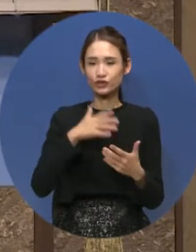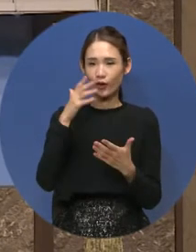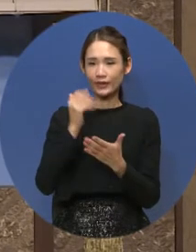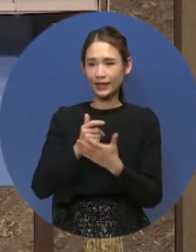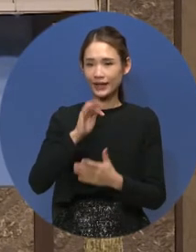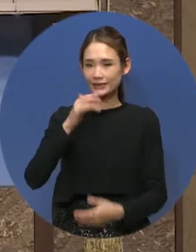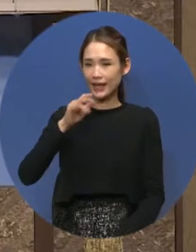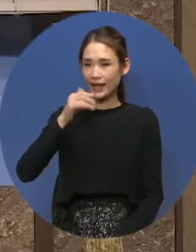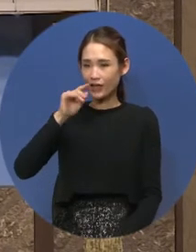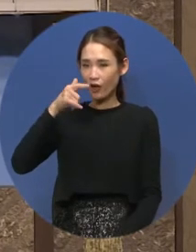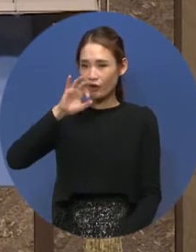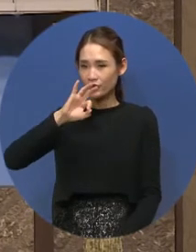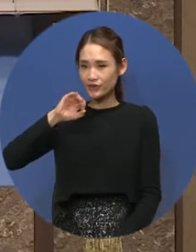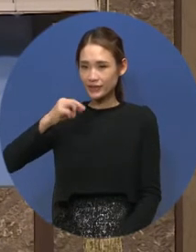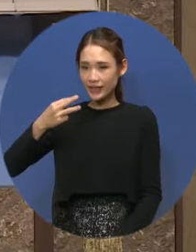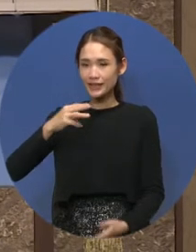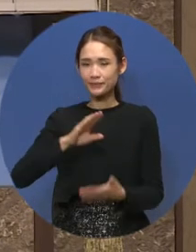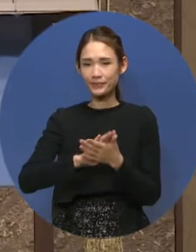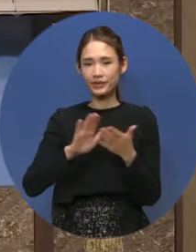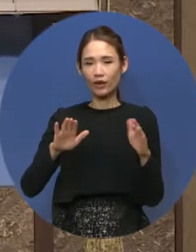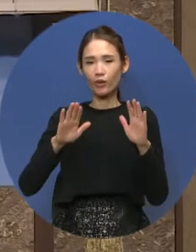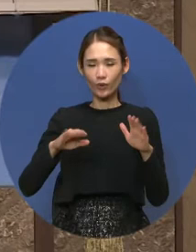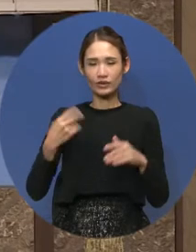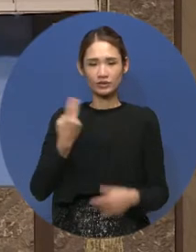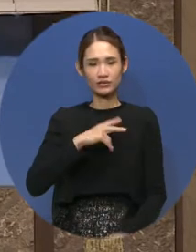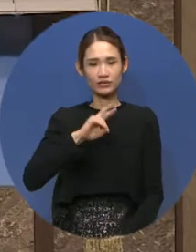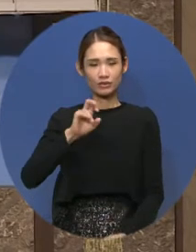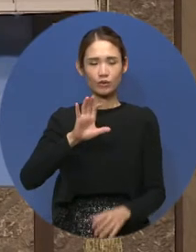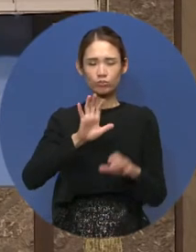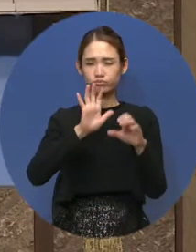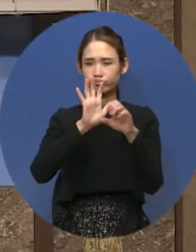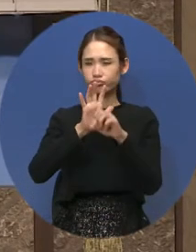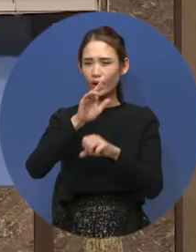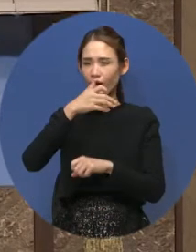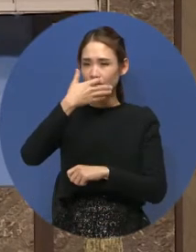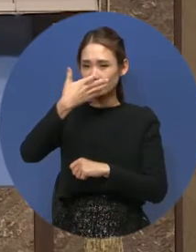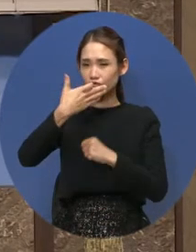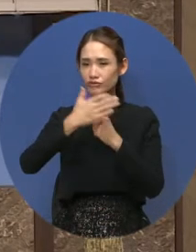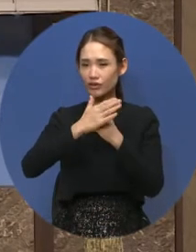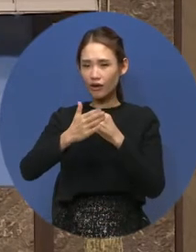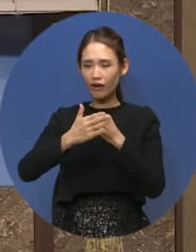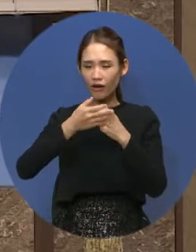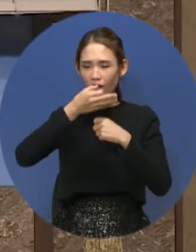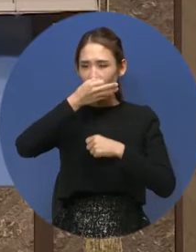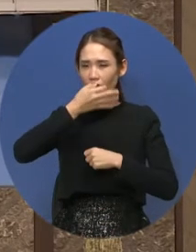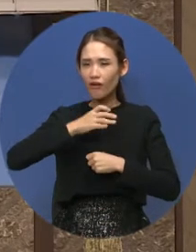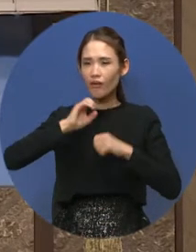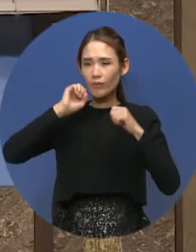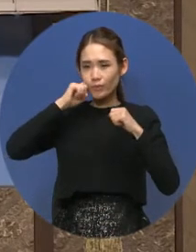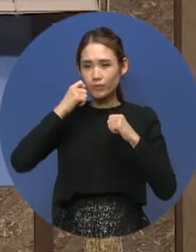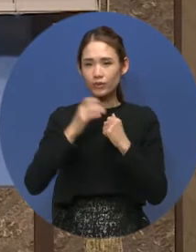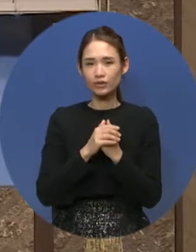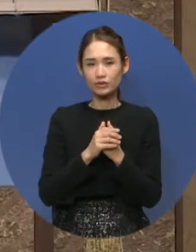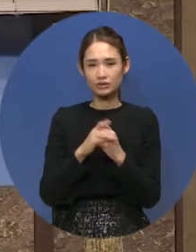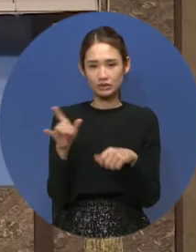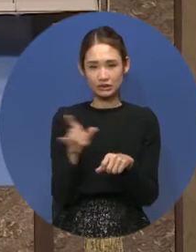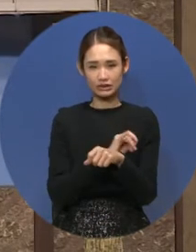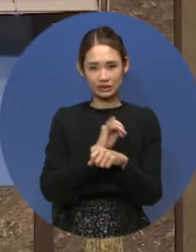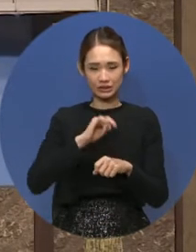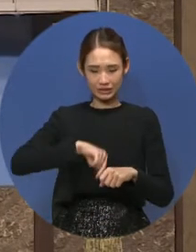최현일입니다. 올해 2020년은 코로나 때문에 무척 힘든 시기였습니다. 특히